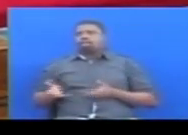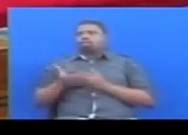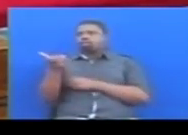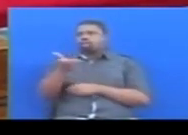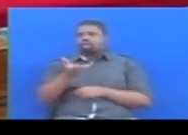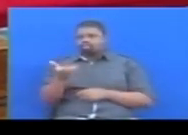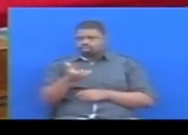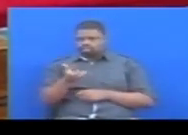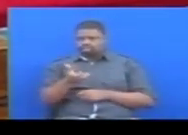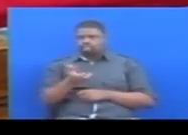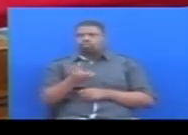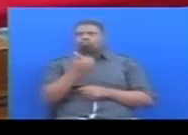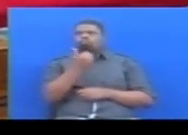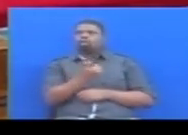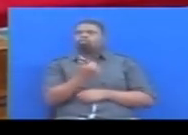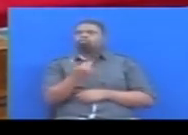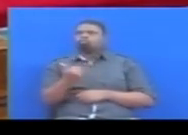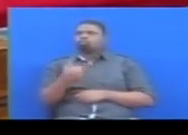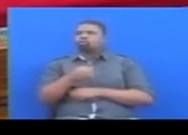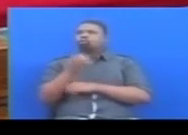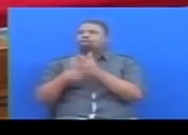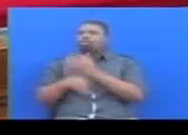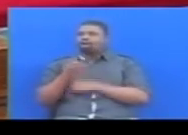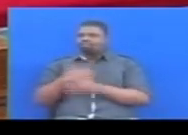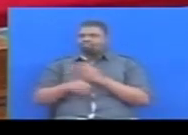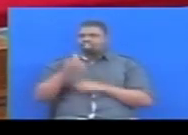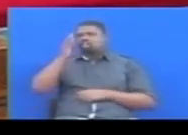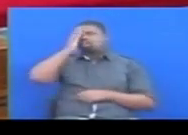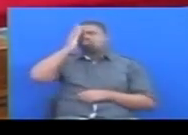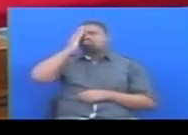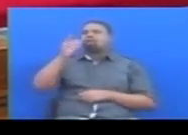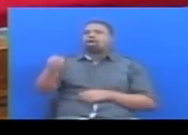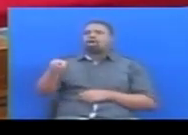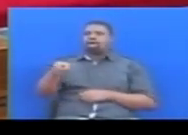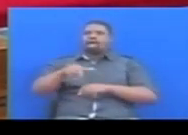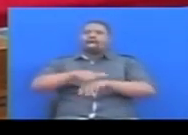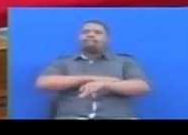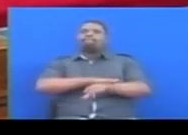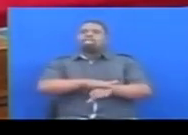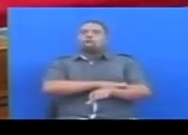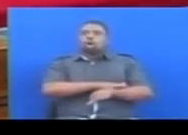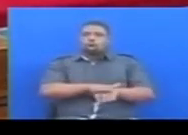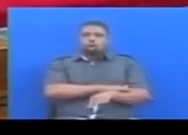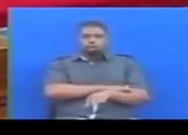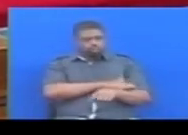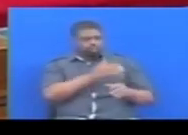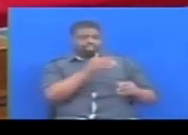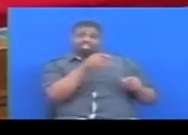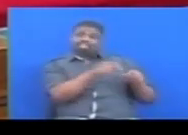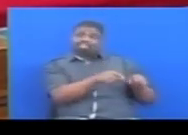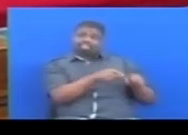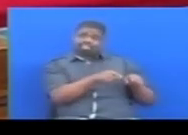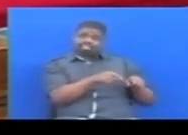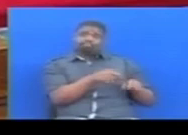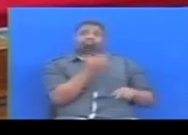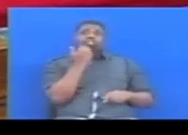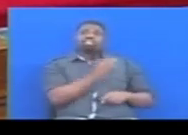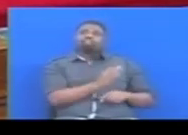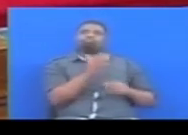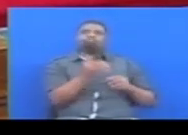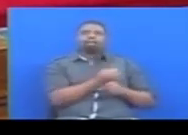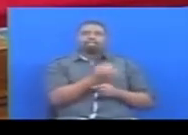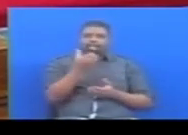inatambua uwepo wa watoto wenye ulemavu wa ngozi kwa maana albinism nchini na umuhimu wa wao kupata